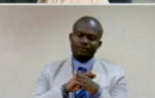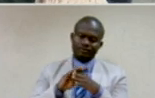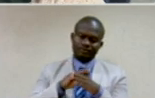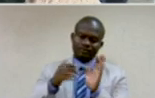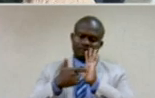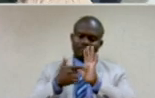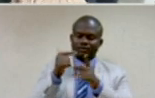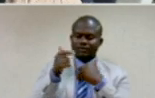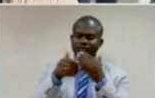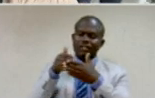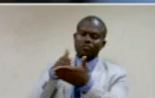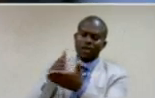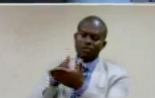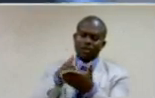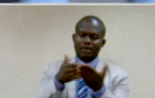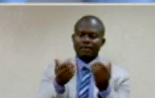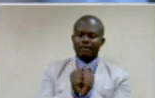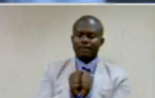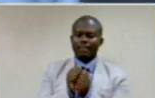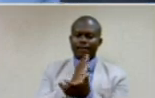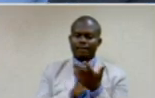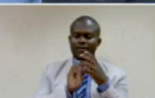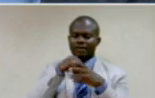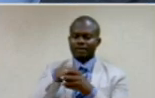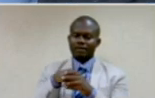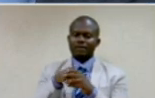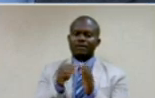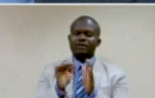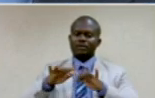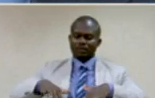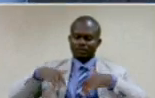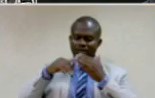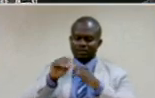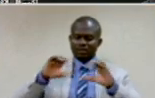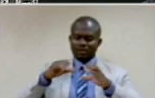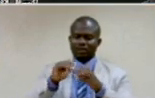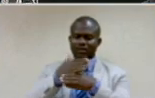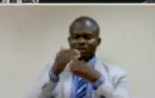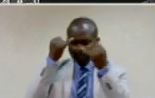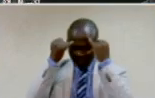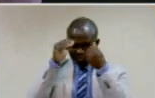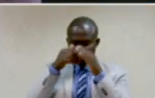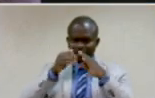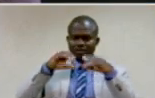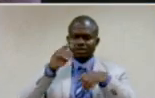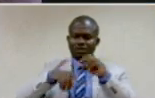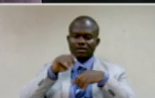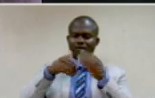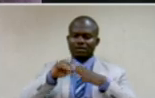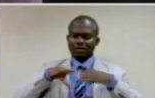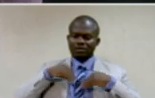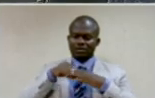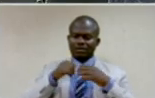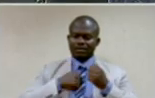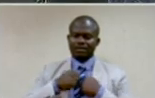tuberekana n'inzitizi zigihari. Bamwe mu bitabiriye inteko rusange y'ihuriro nyunguranabitekerezo ry'imitwe ya politiki yemewe mu